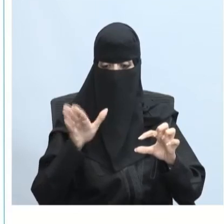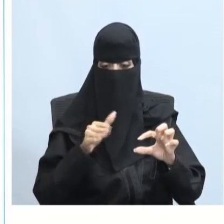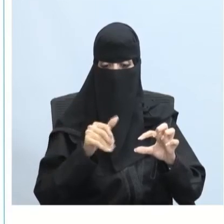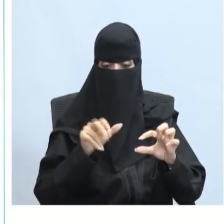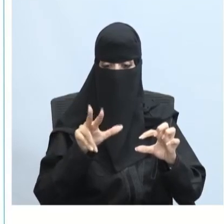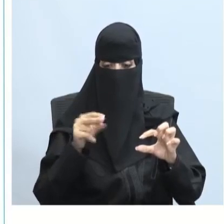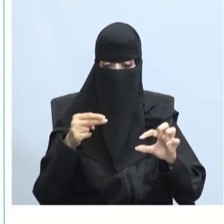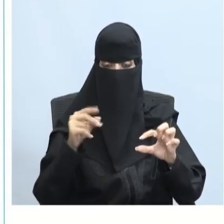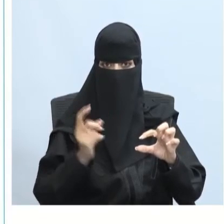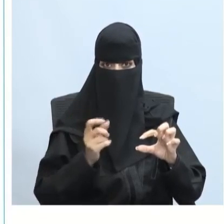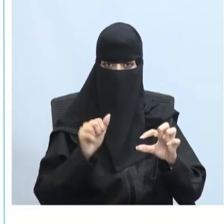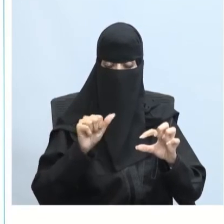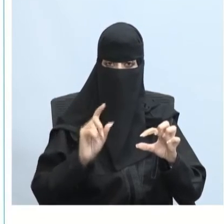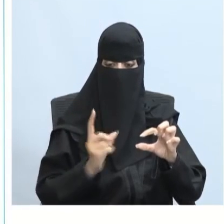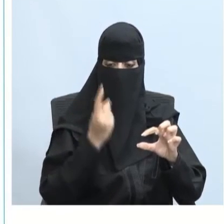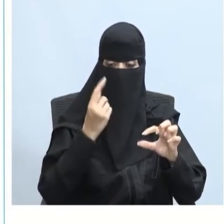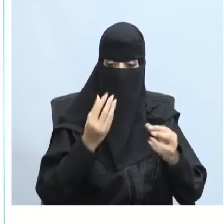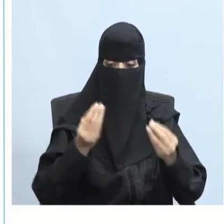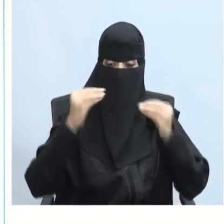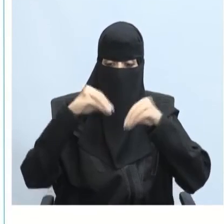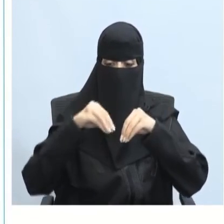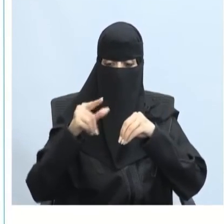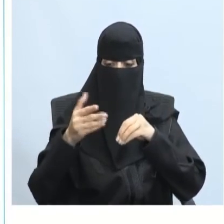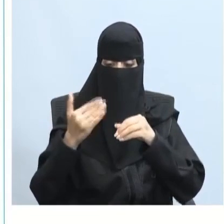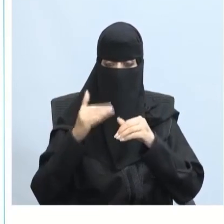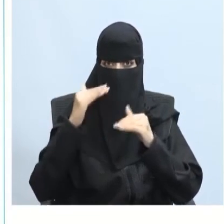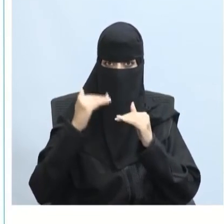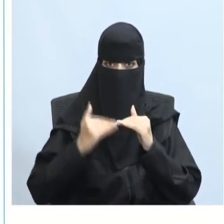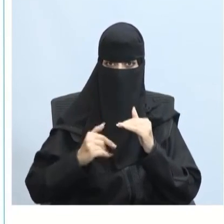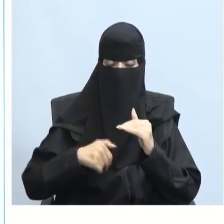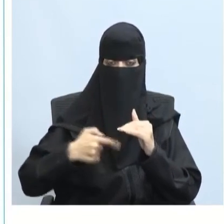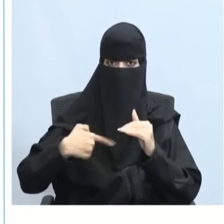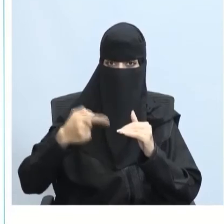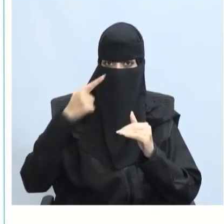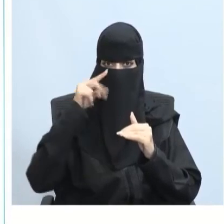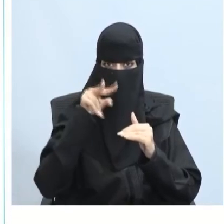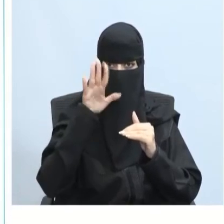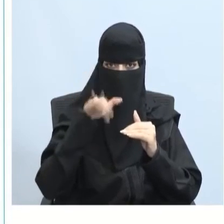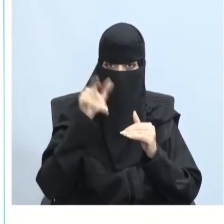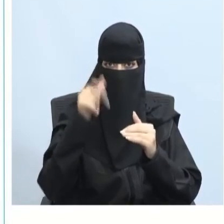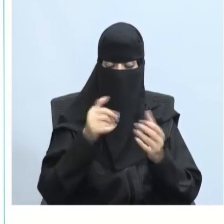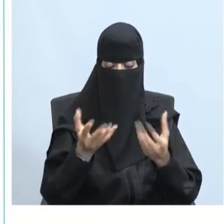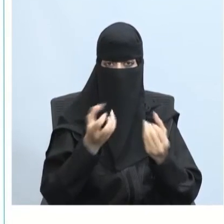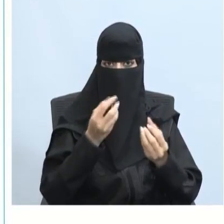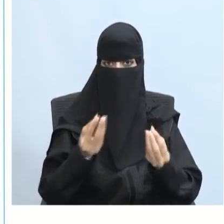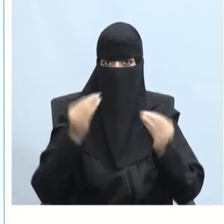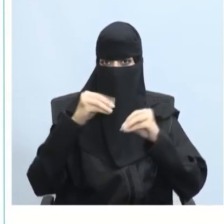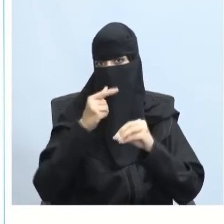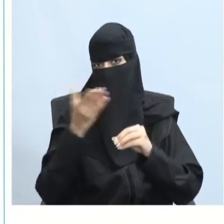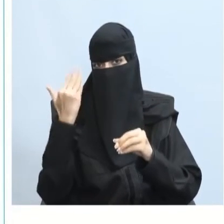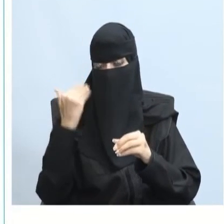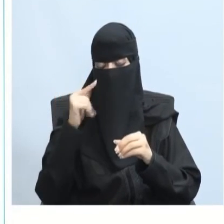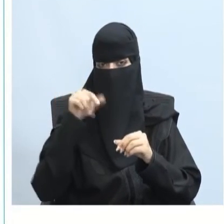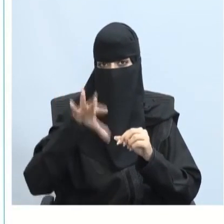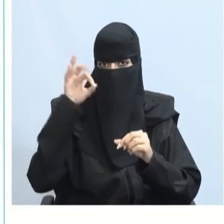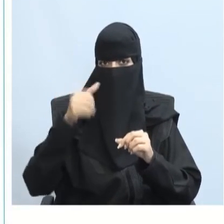ريسورس واضافه واضافه بقيه الاسماء لرؤيه اسماء الموارد التي اضفتها سابقا